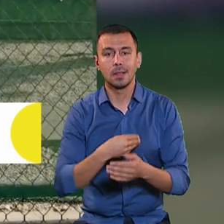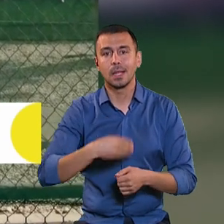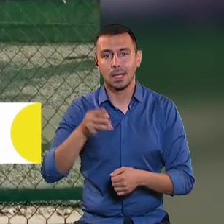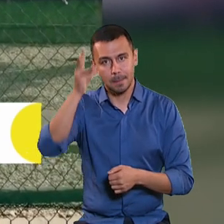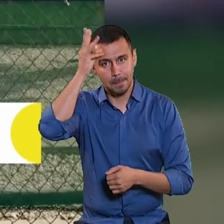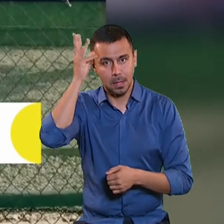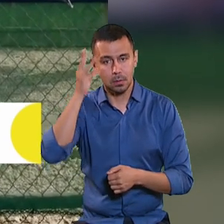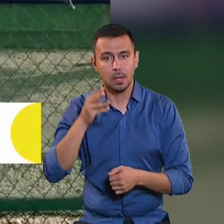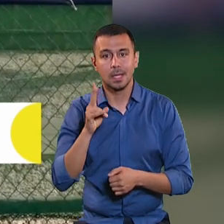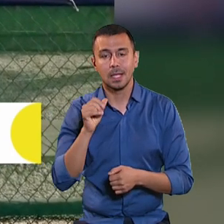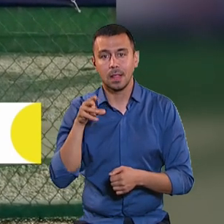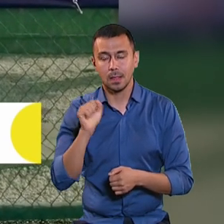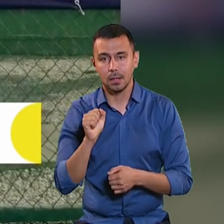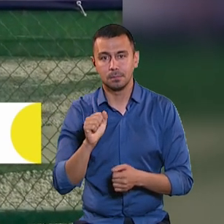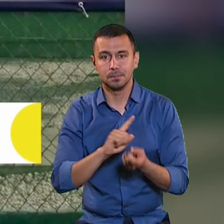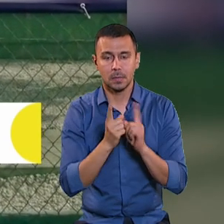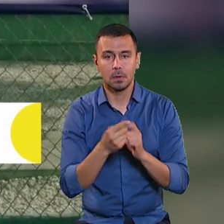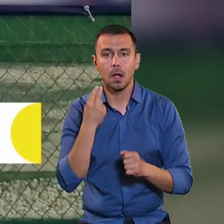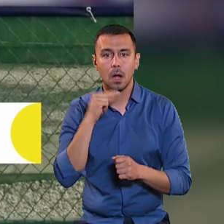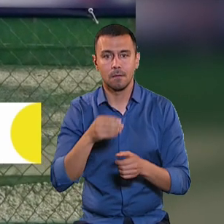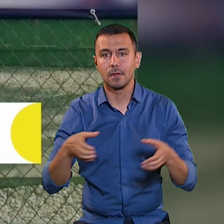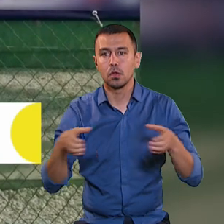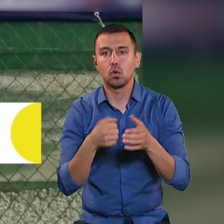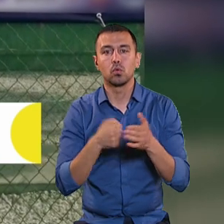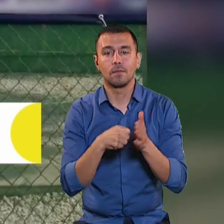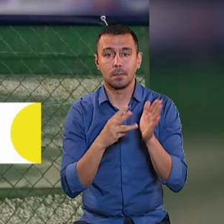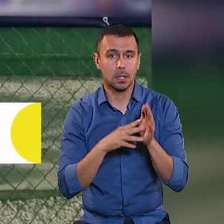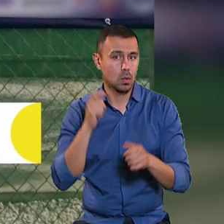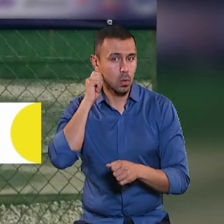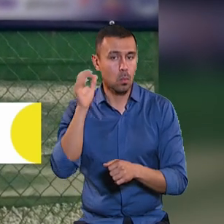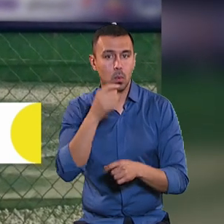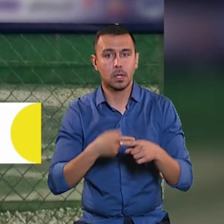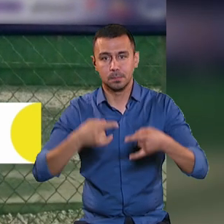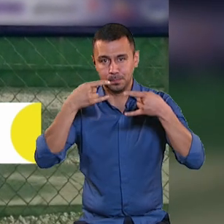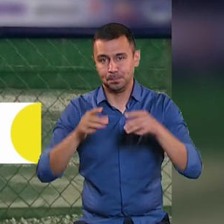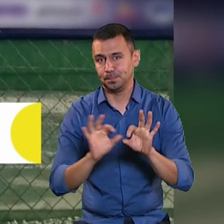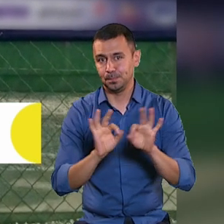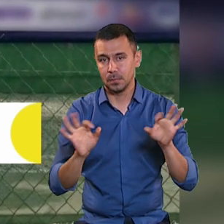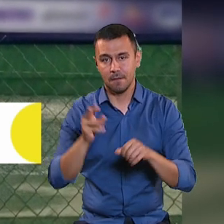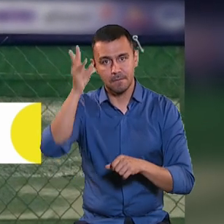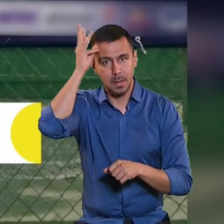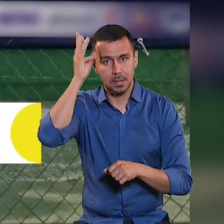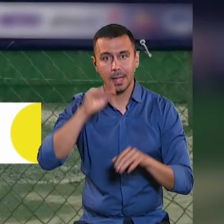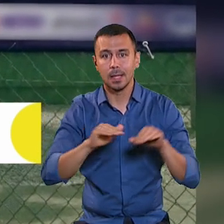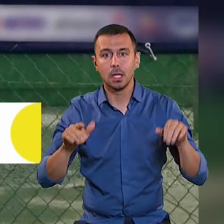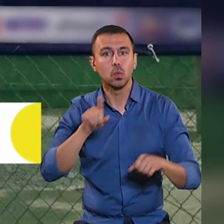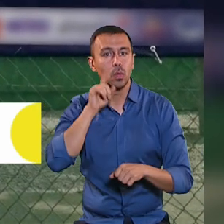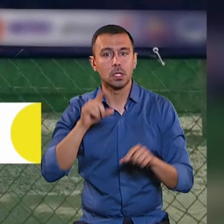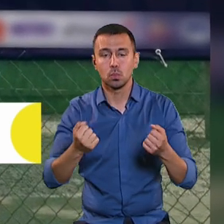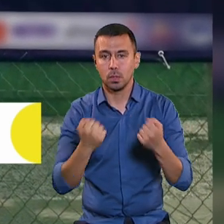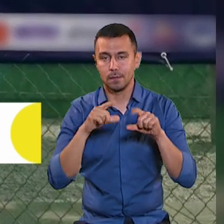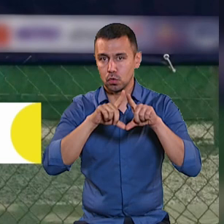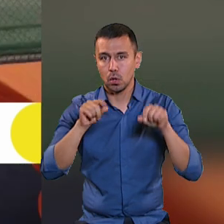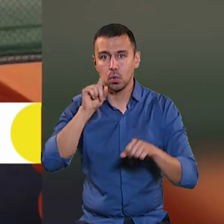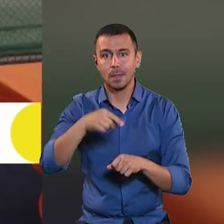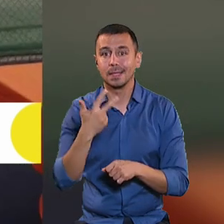Хмельницького Нікіта білозерцев став кращим у категорії до 18 років процес у спільному розповіли у Хмельницькій дитячо-юнацькій спортивній